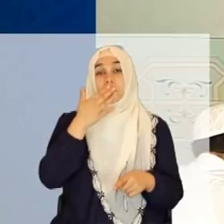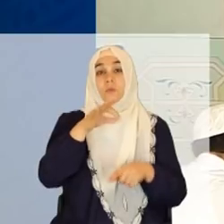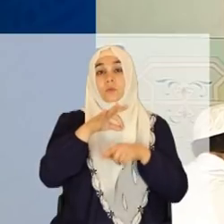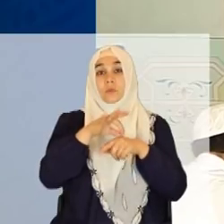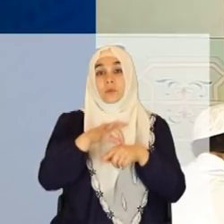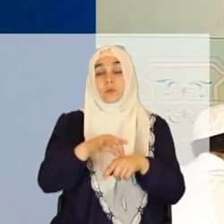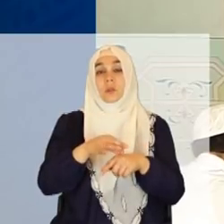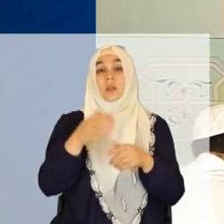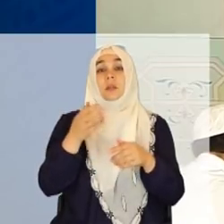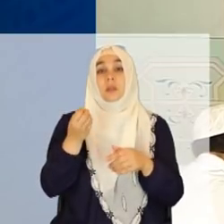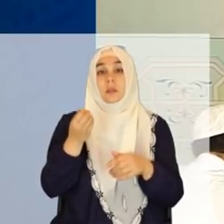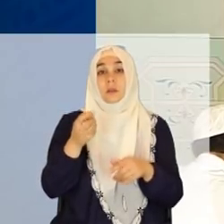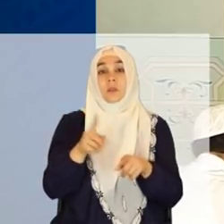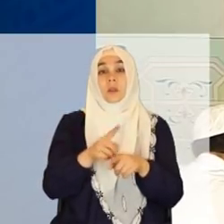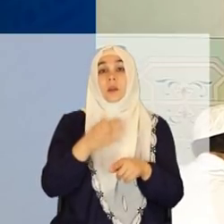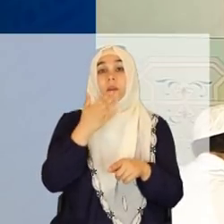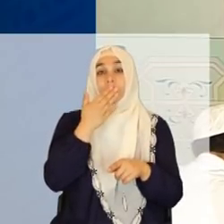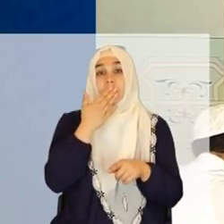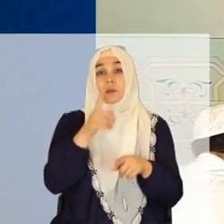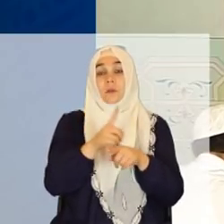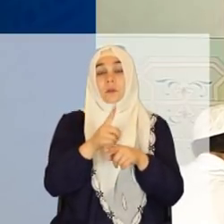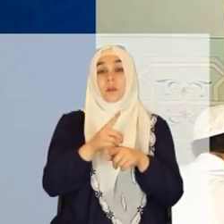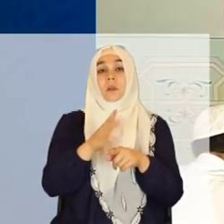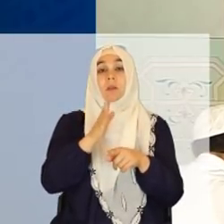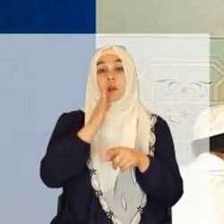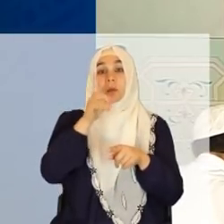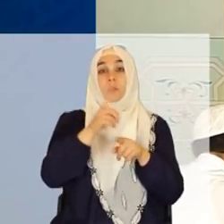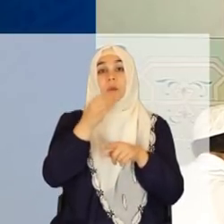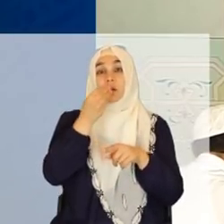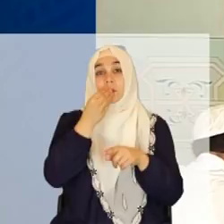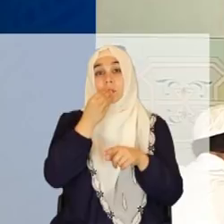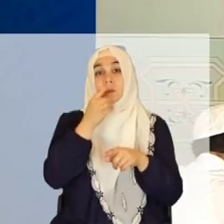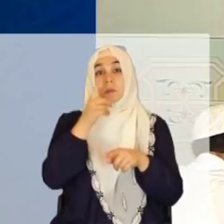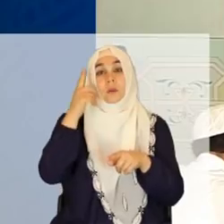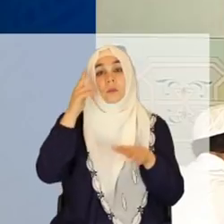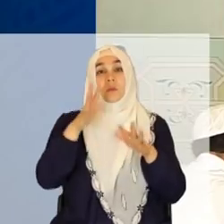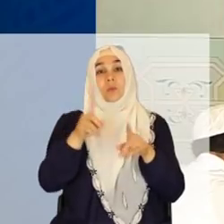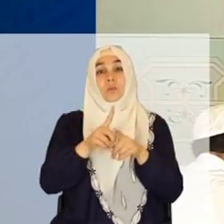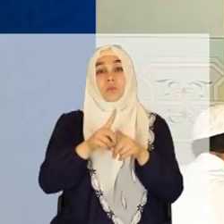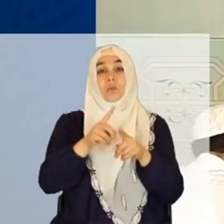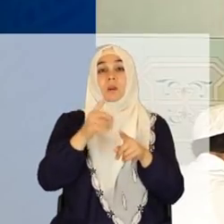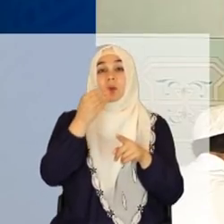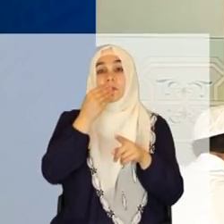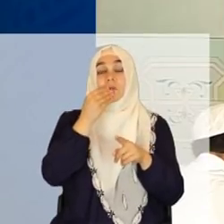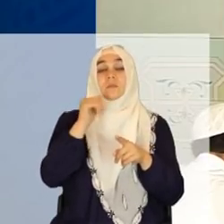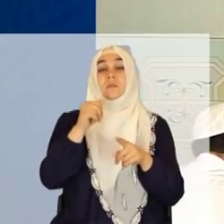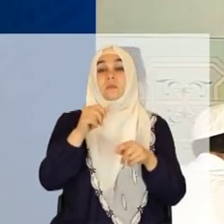tutishi uchun yana iftordan keyingi yegan taomiga shubhali narsalarni